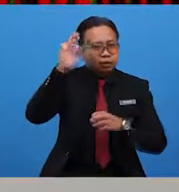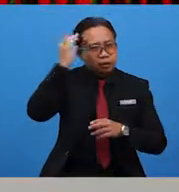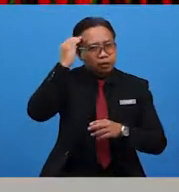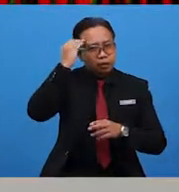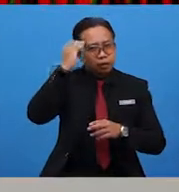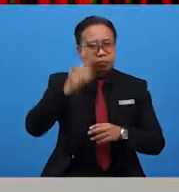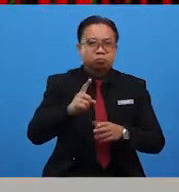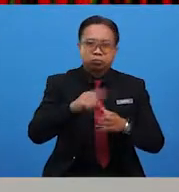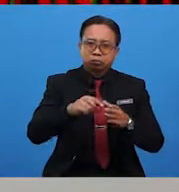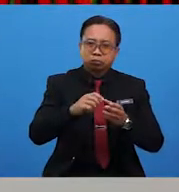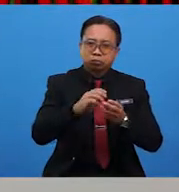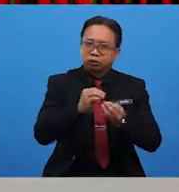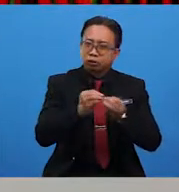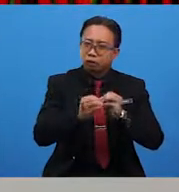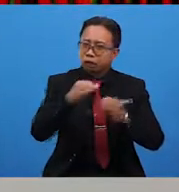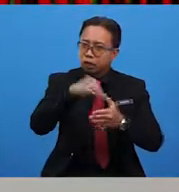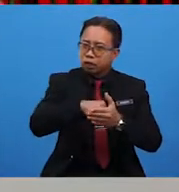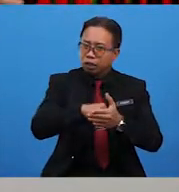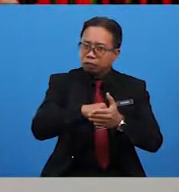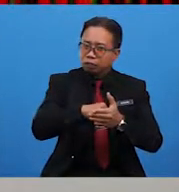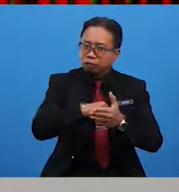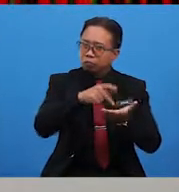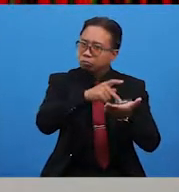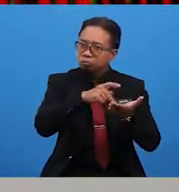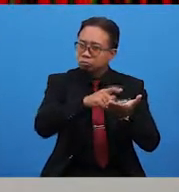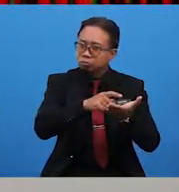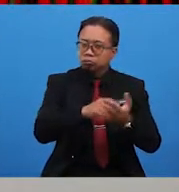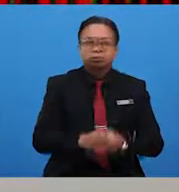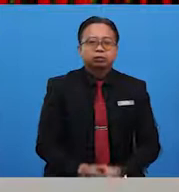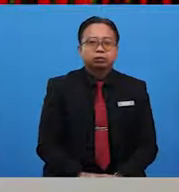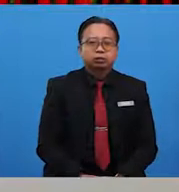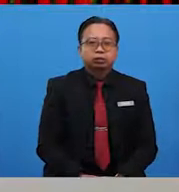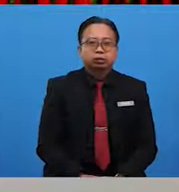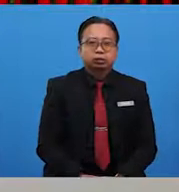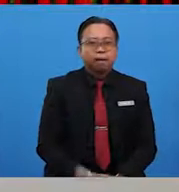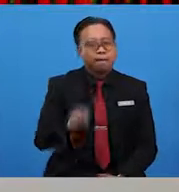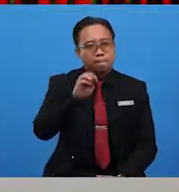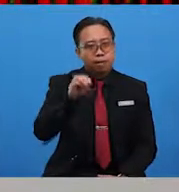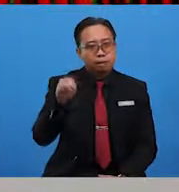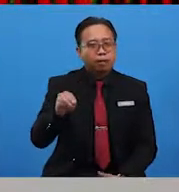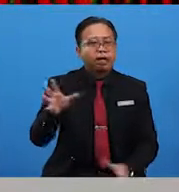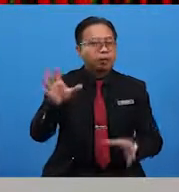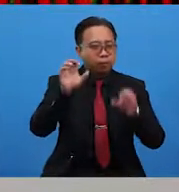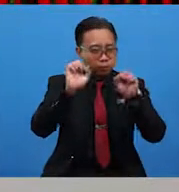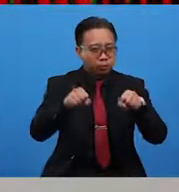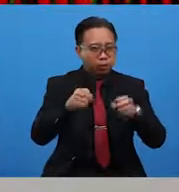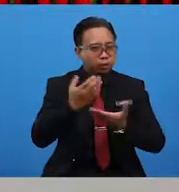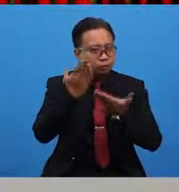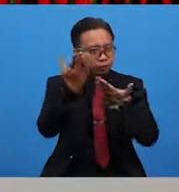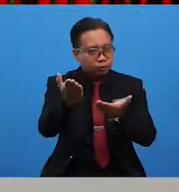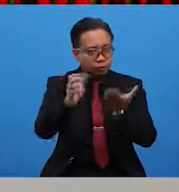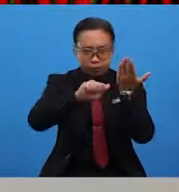masalah amat penting dalam penyelidikan yang dijalankan caranya dari sinilah belajar dapat mengemukakan